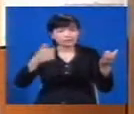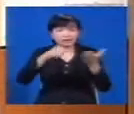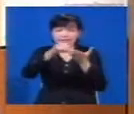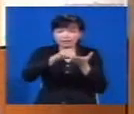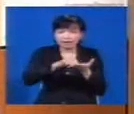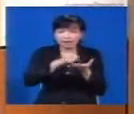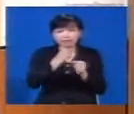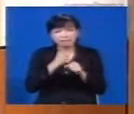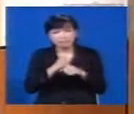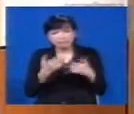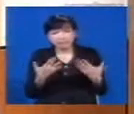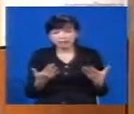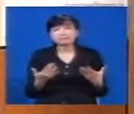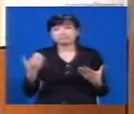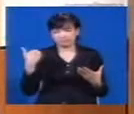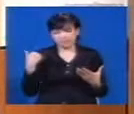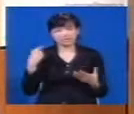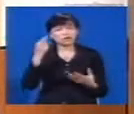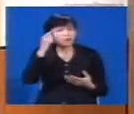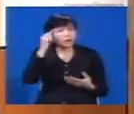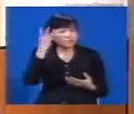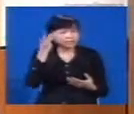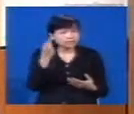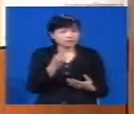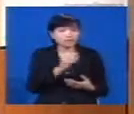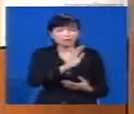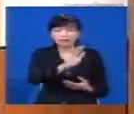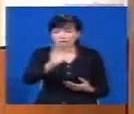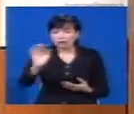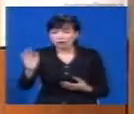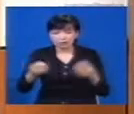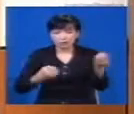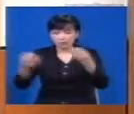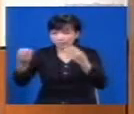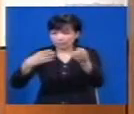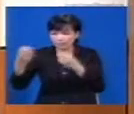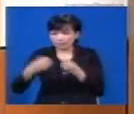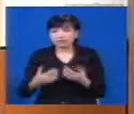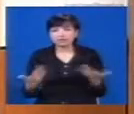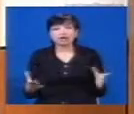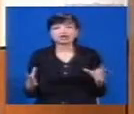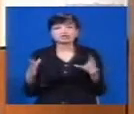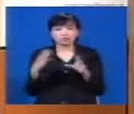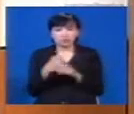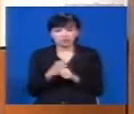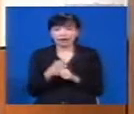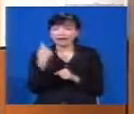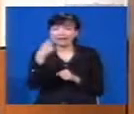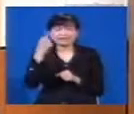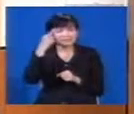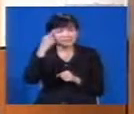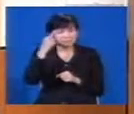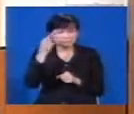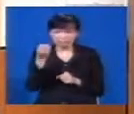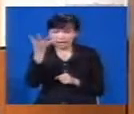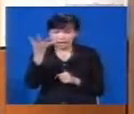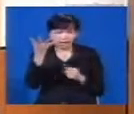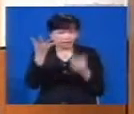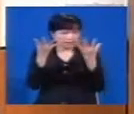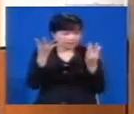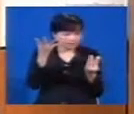ทำอย่างไรเนี่ยก็จะมีความเห็นสุดท้ายเนี่ยก็คงจะได้ข้อสรุปว่าความเห็นที่มากที่สุดเหตุและผลของแต่ละความเห็นเป็นอย่าง